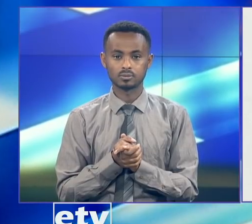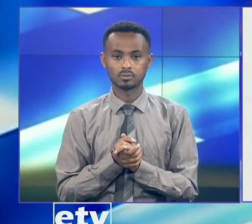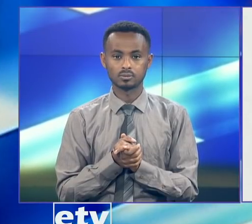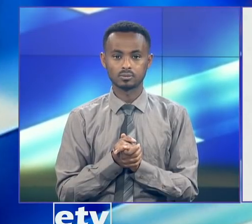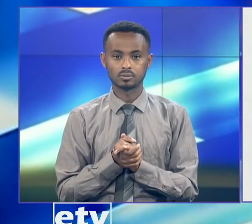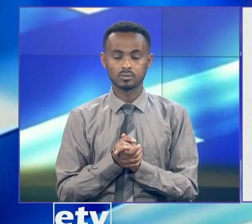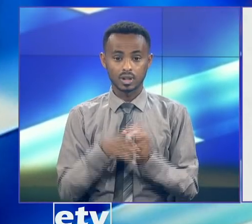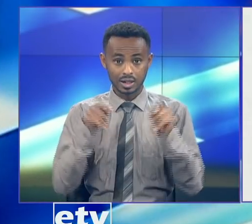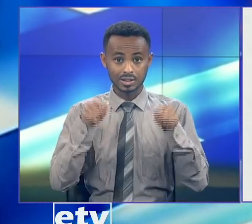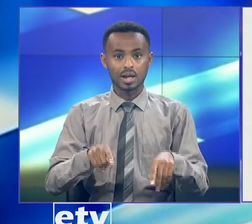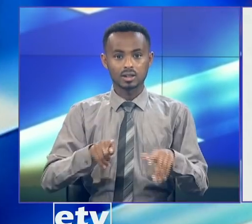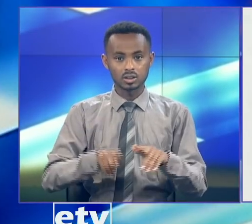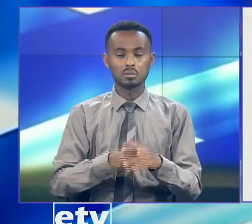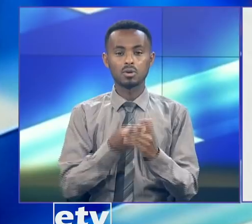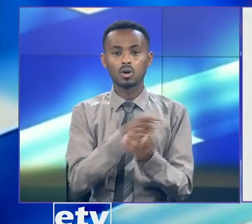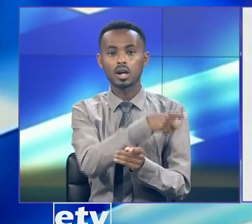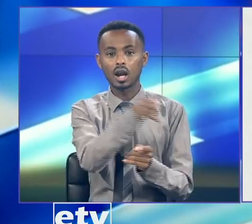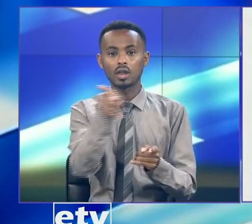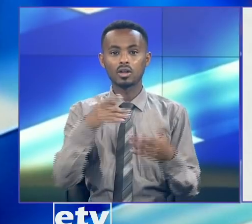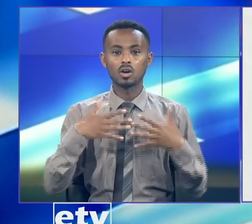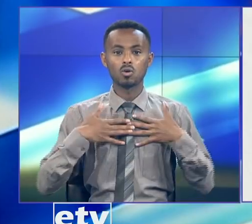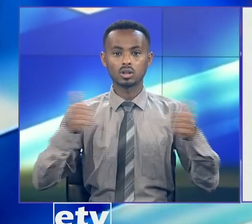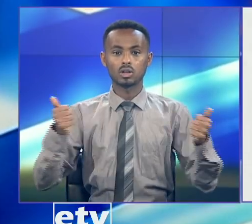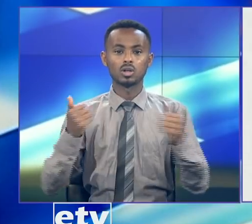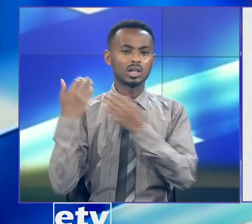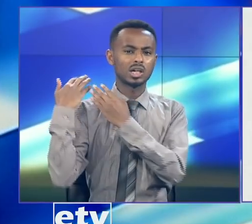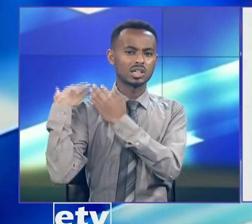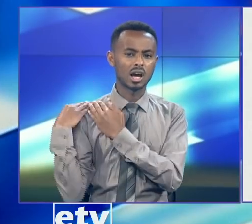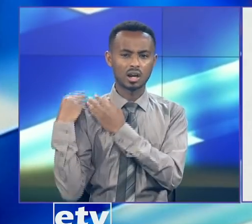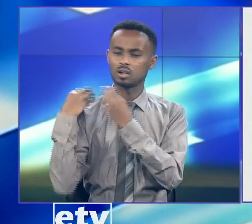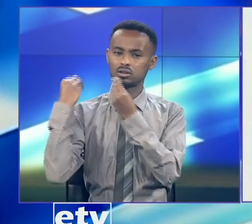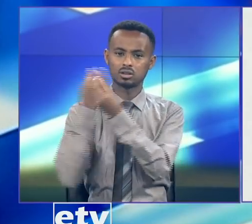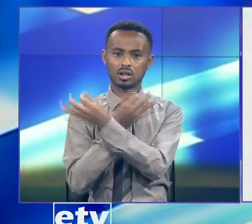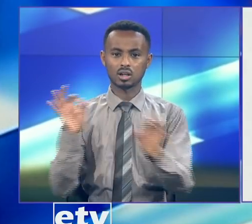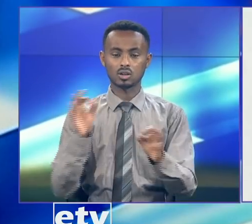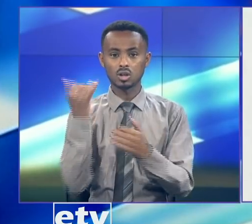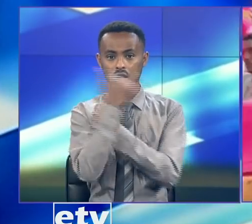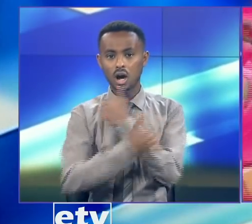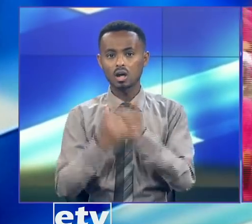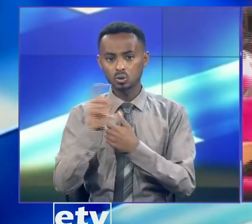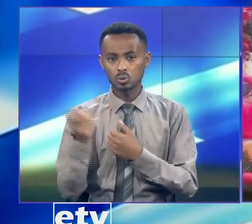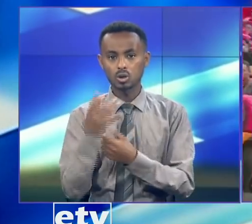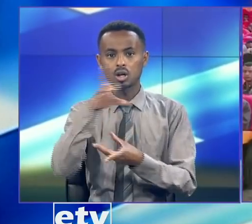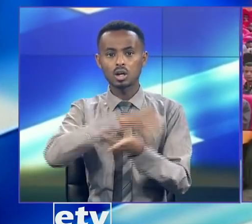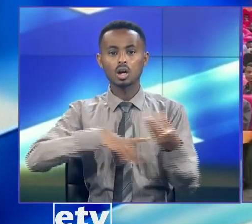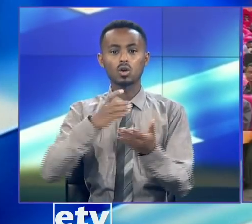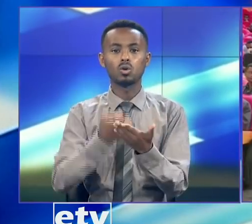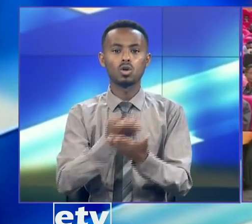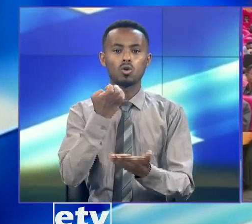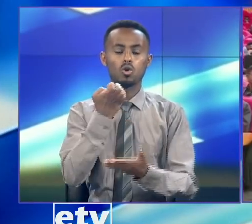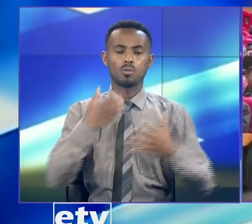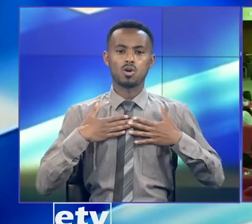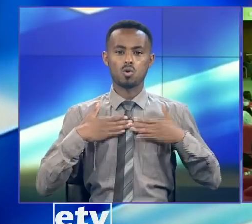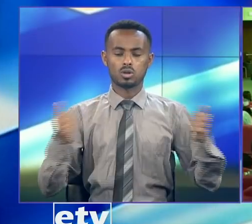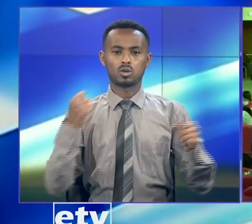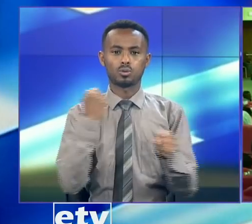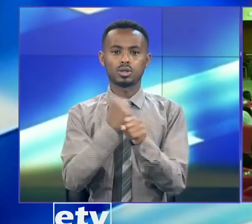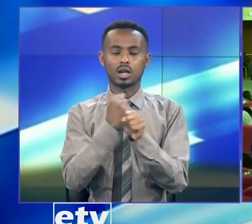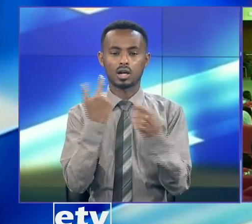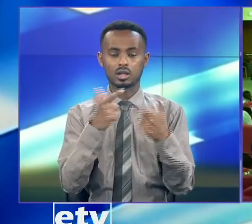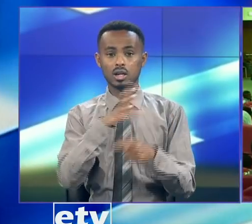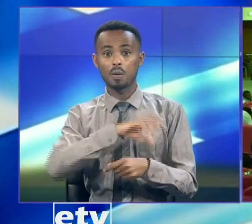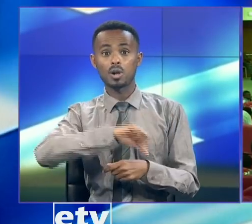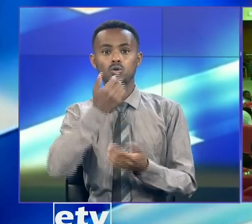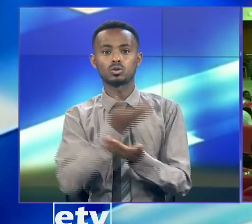መሆኑ ከዛሬ ጀምሮ እናንተ ወጣቶች ከጫና ነጻ ናችሁ። ከሀገሪቱም ሆነም ከክልሉ ኢኮኖሚም ወጣቱም በስራ ድልና